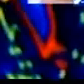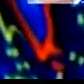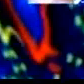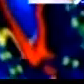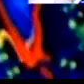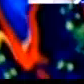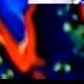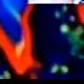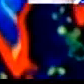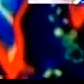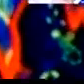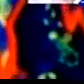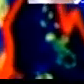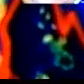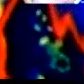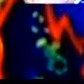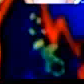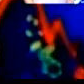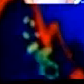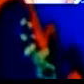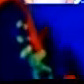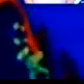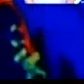Iată principalele subiecte ale zilei.